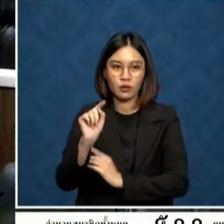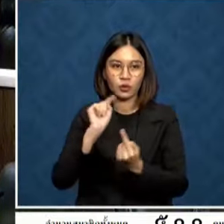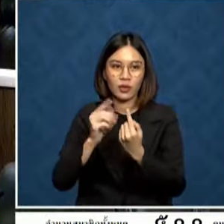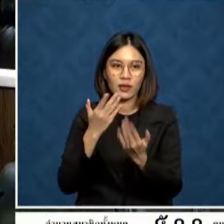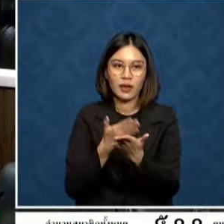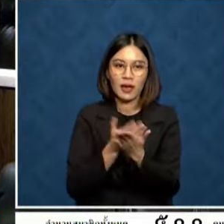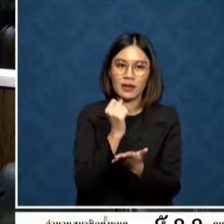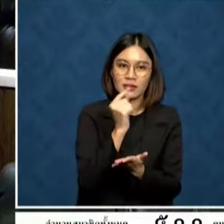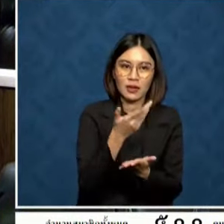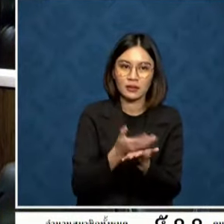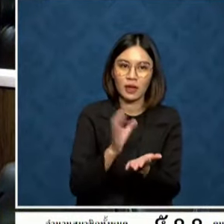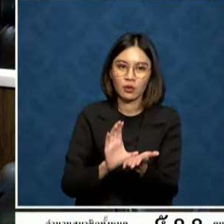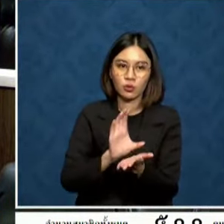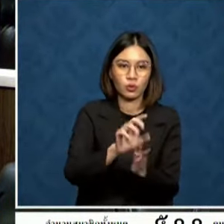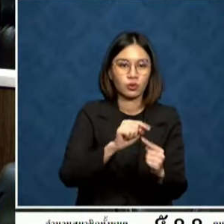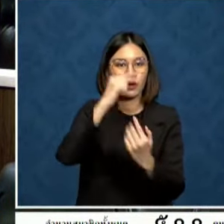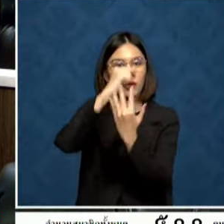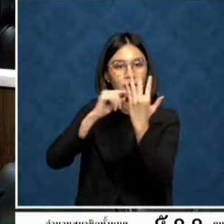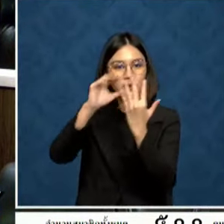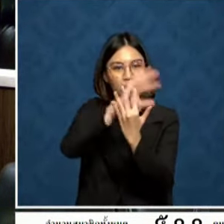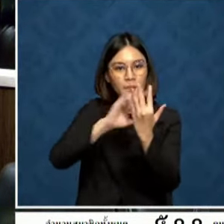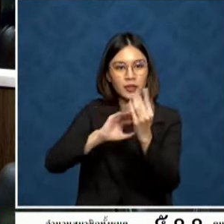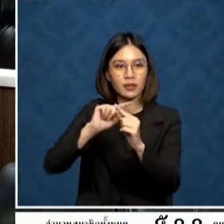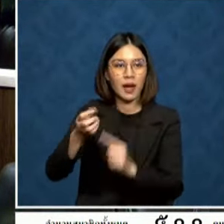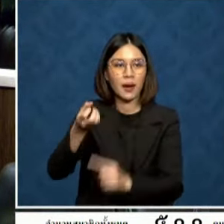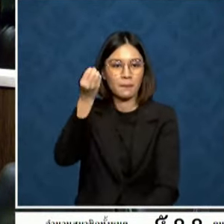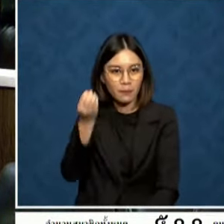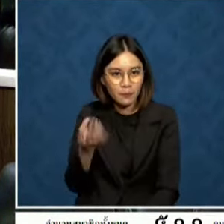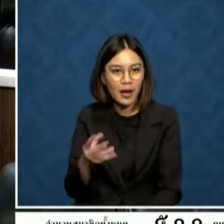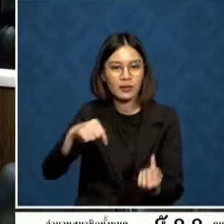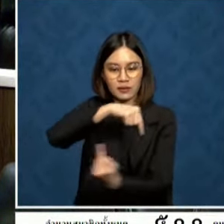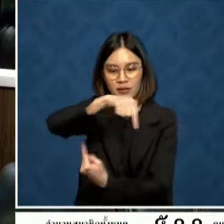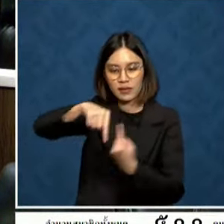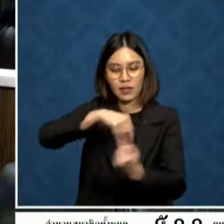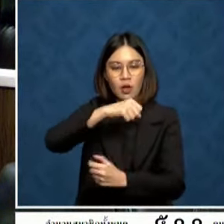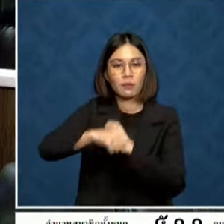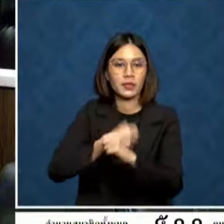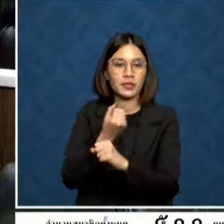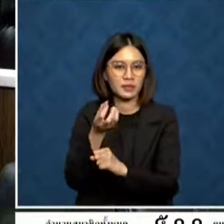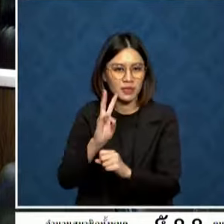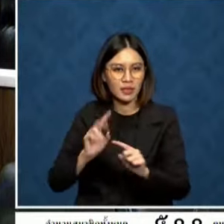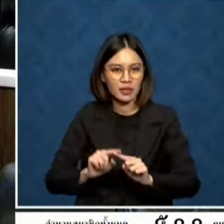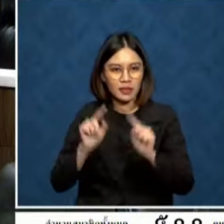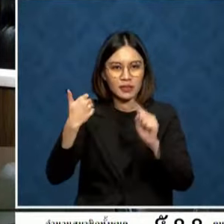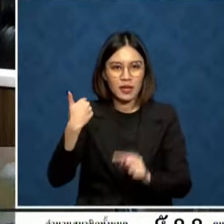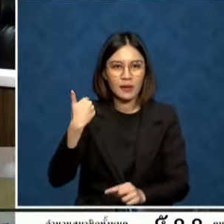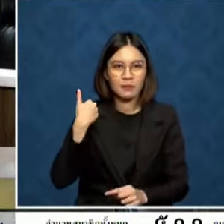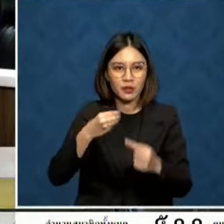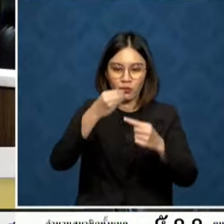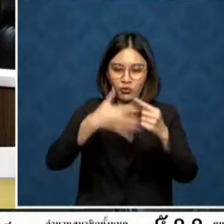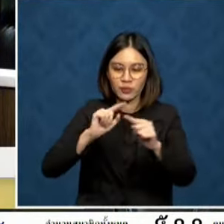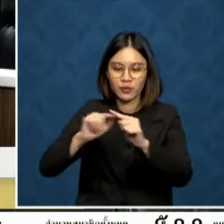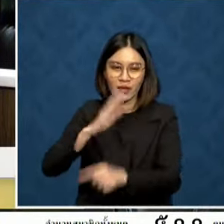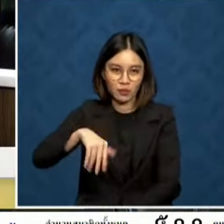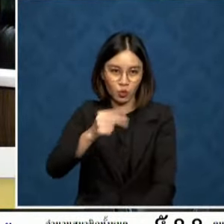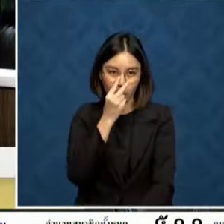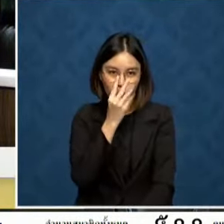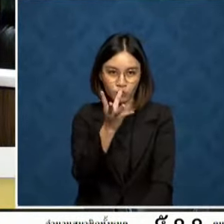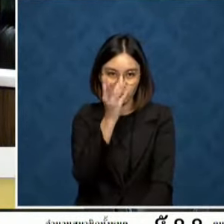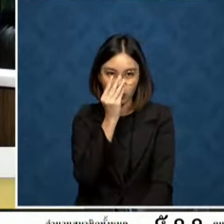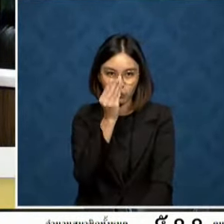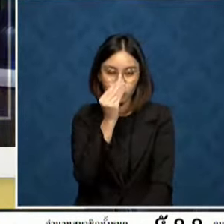จ่ายลงทุนต่องบประมาณของประเทศไทยนั้นสูงที่สุดในรอบ 17ปีค่ะแต่ก็ยังมีอีกหลายตัวค่ะเราไปดูกันค่ะ